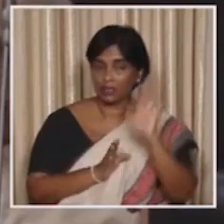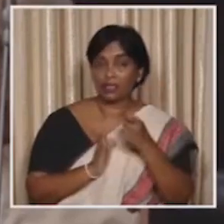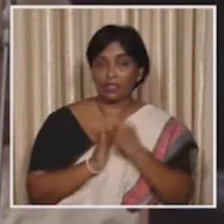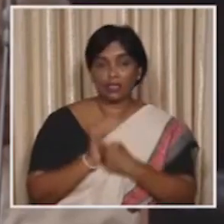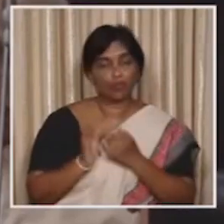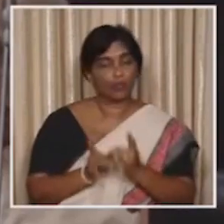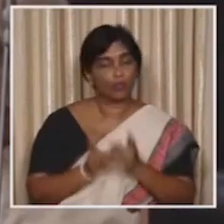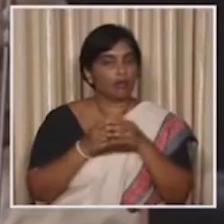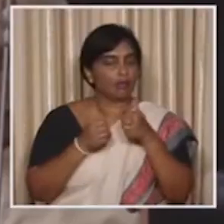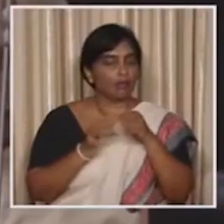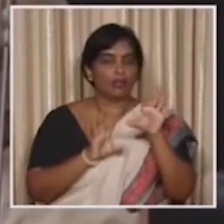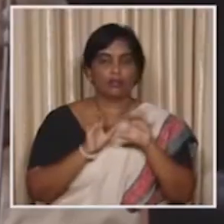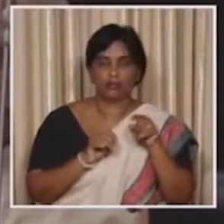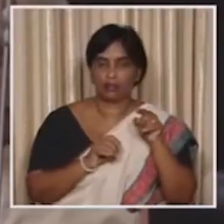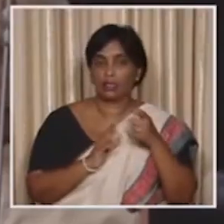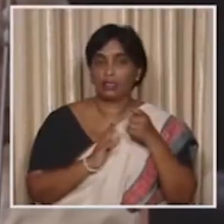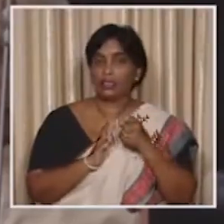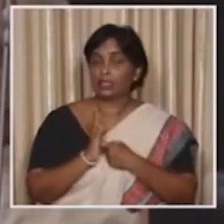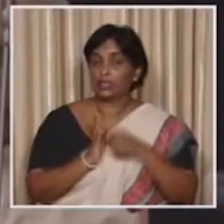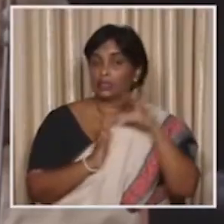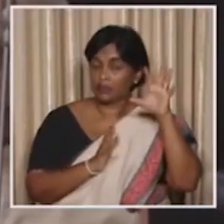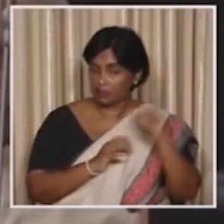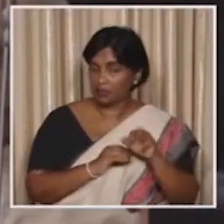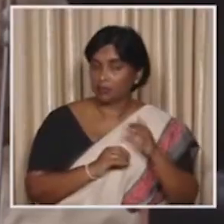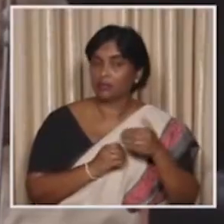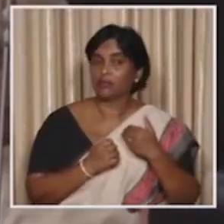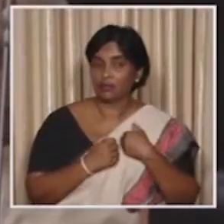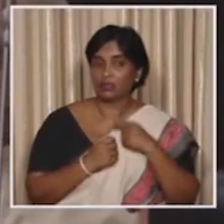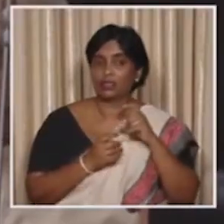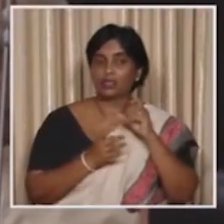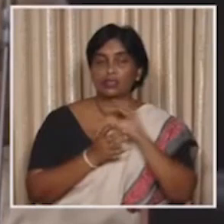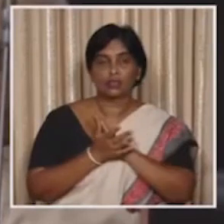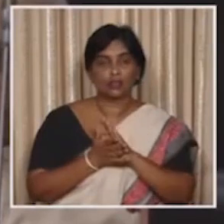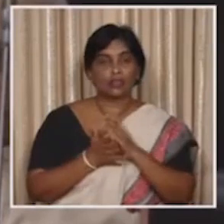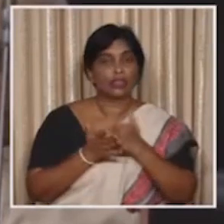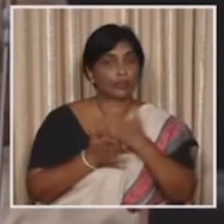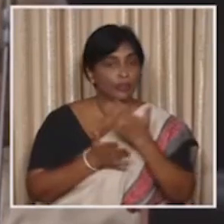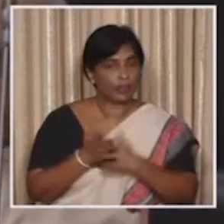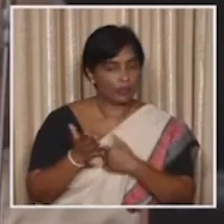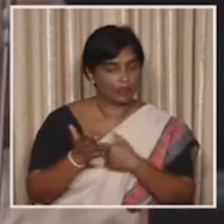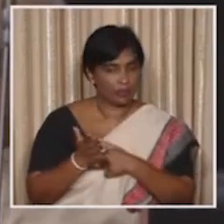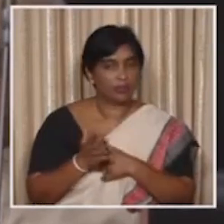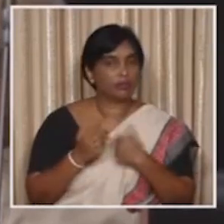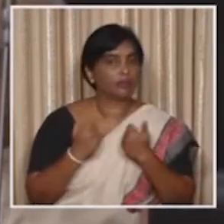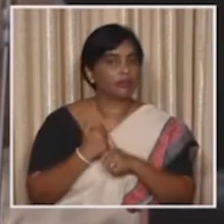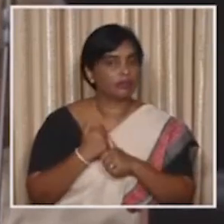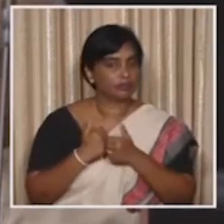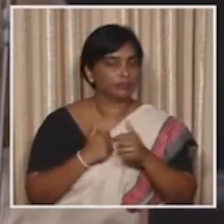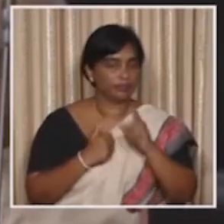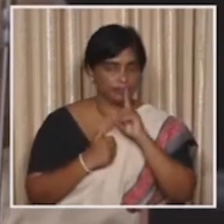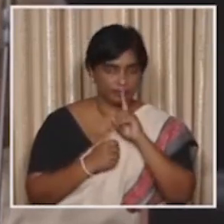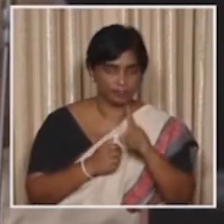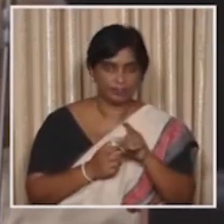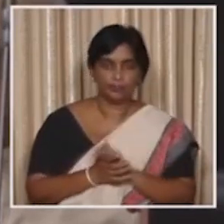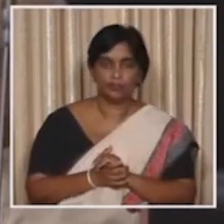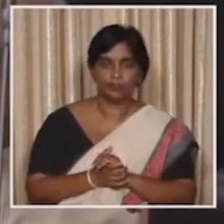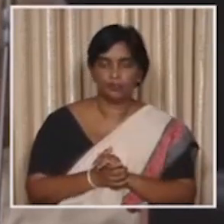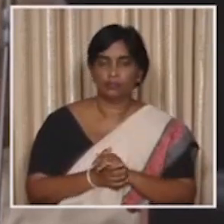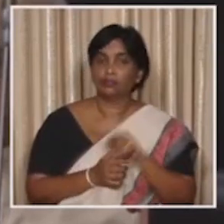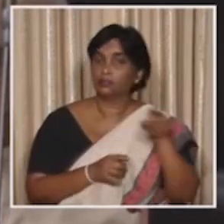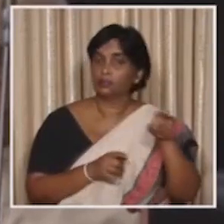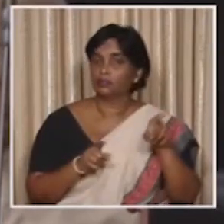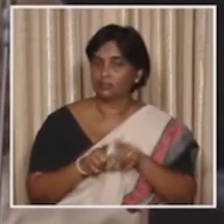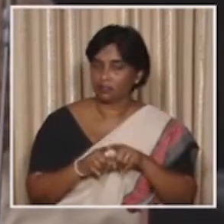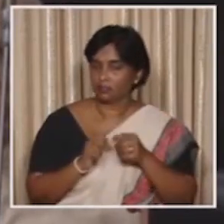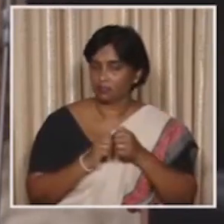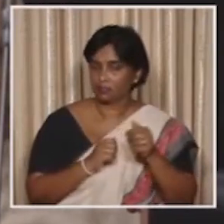හරි කණ්ඩායමක් තෝරන්න. ඒ නීතිය ගේන්න තමයි අපි චිත්‍රසිරි වාර්තාවත් අරගෙන ඒක සකස් කරන්න කියලා කිව්වේ. ඒ අනුව